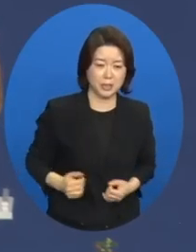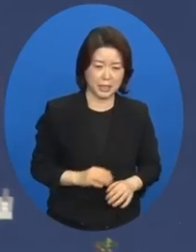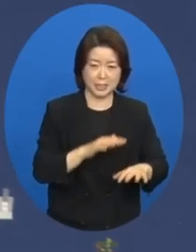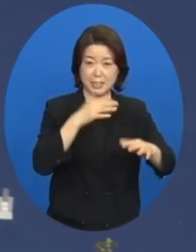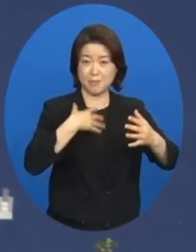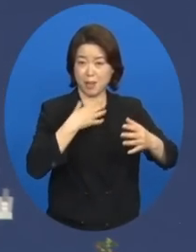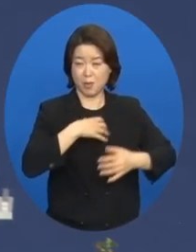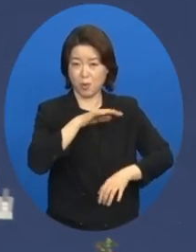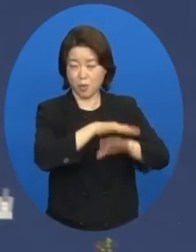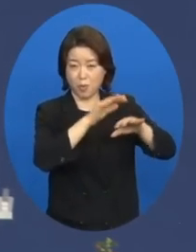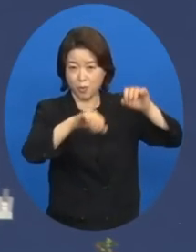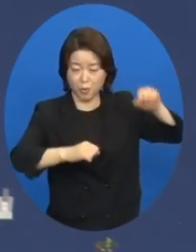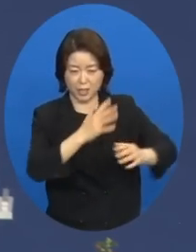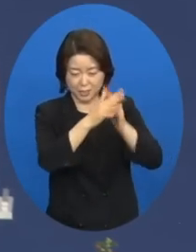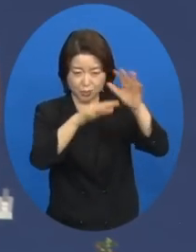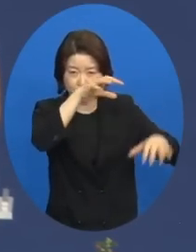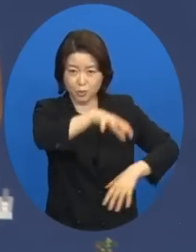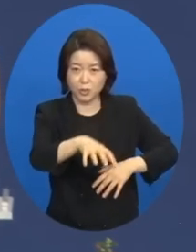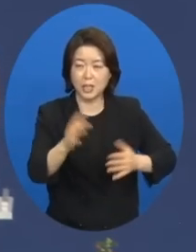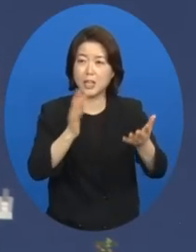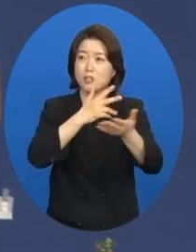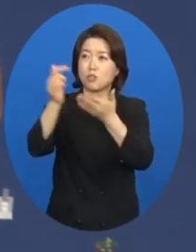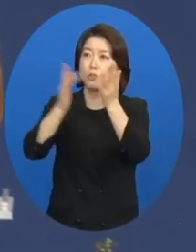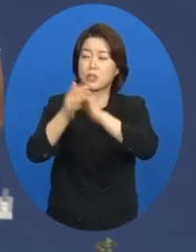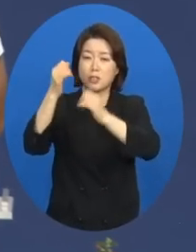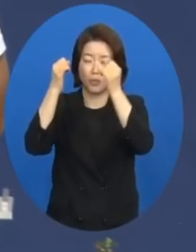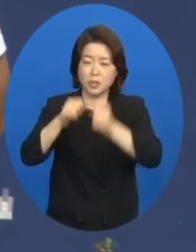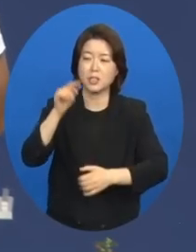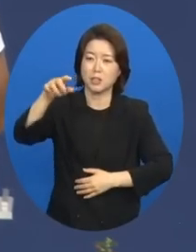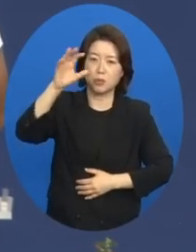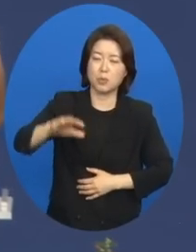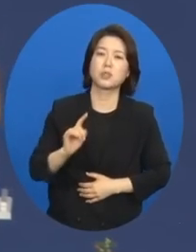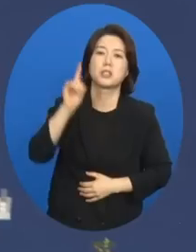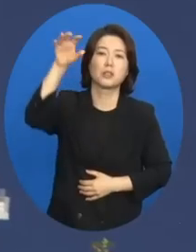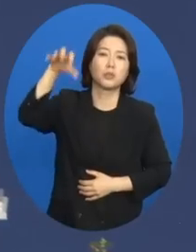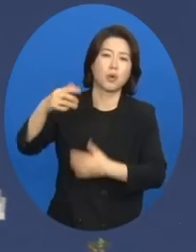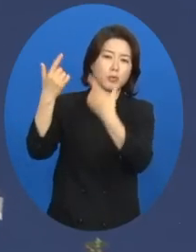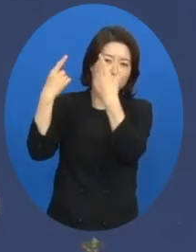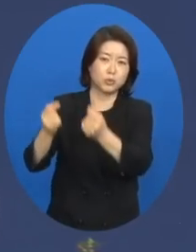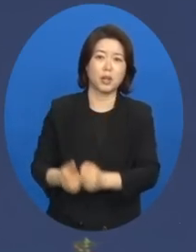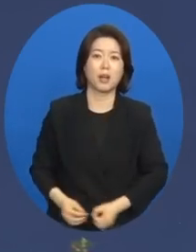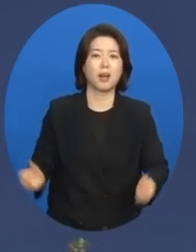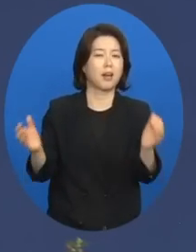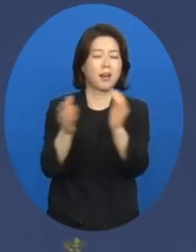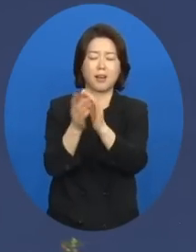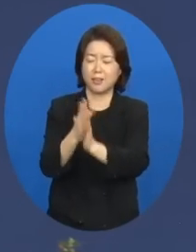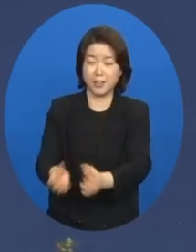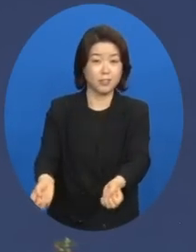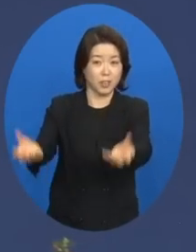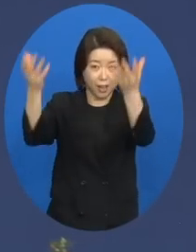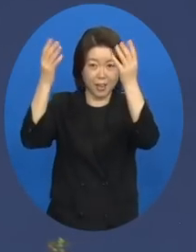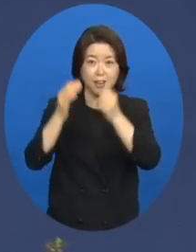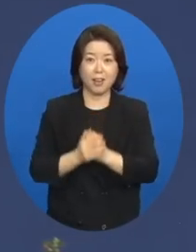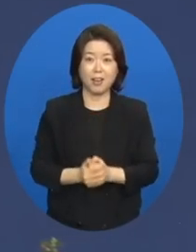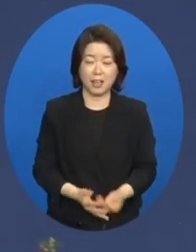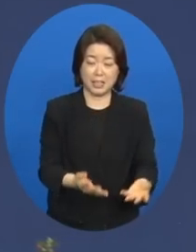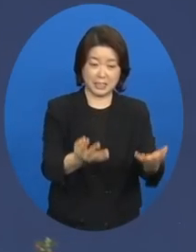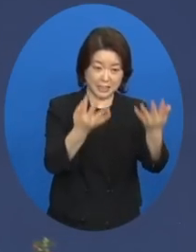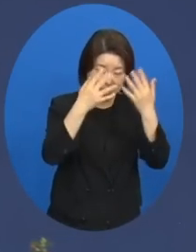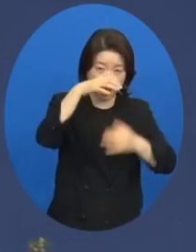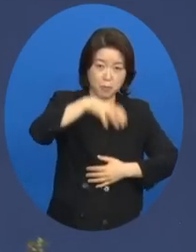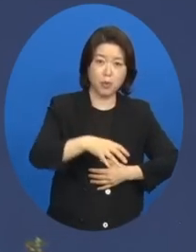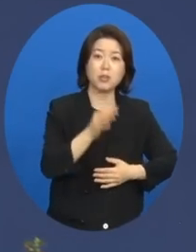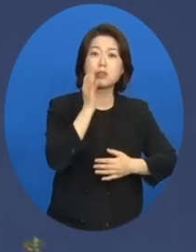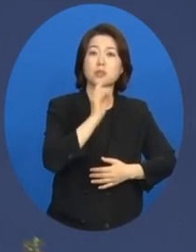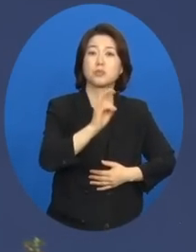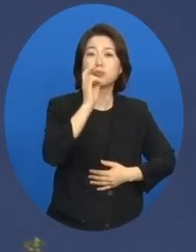궁궐이나 그 어디나 주 예수 모신 그곳이 바로 천국이니. 할렐루야. 감옥에서도 부르는